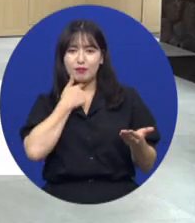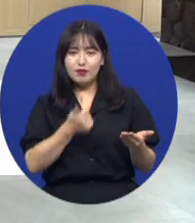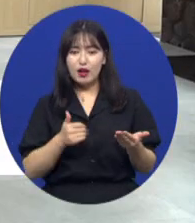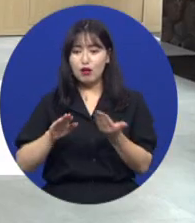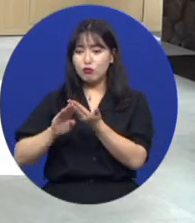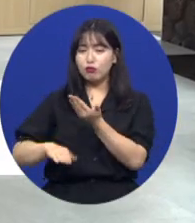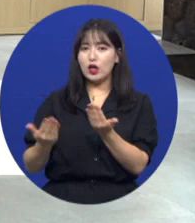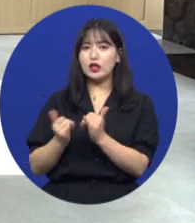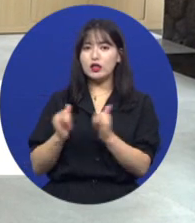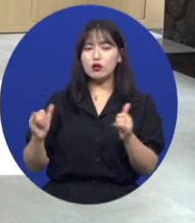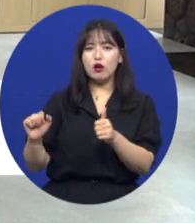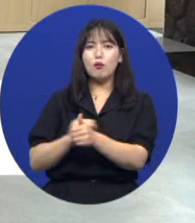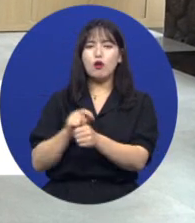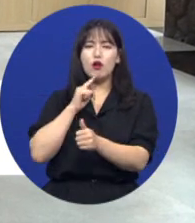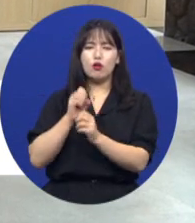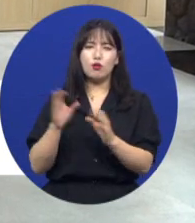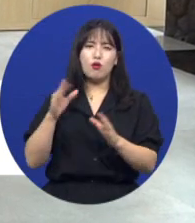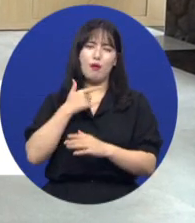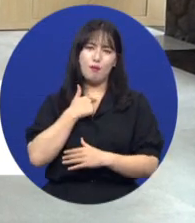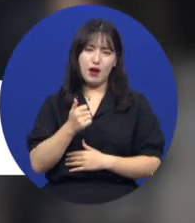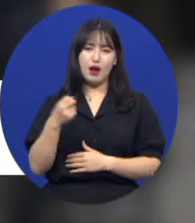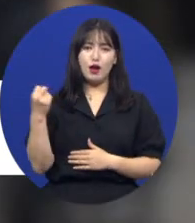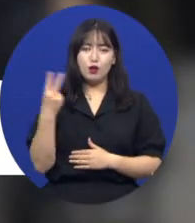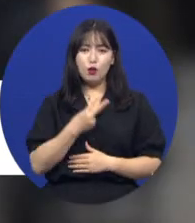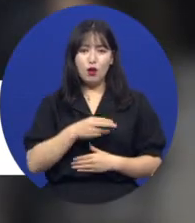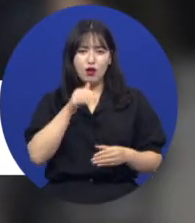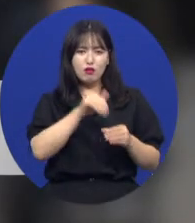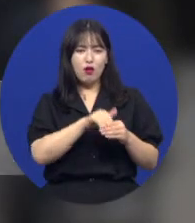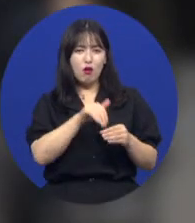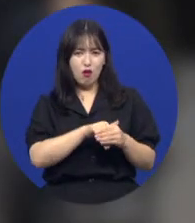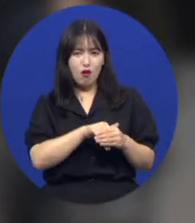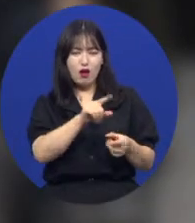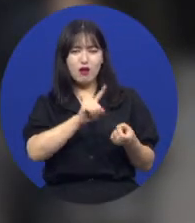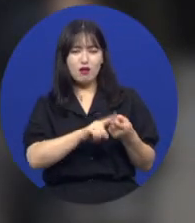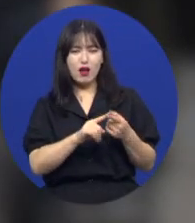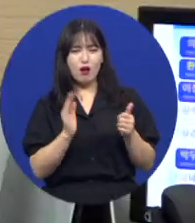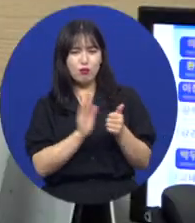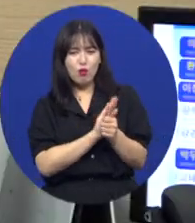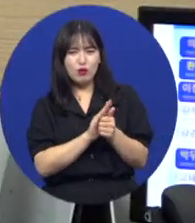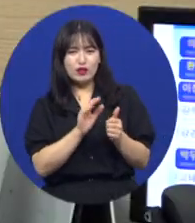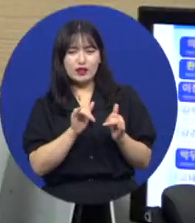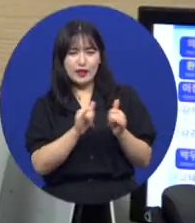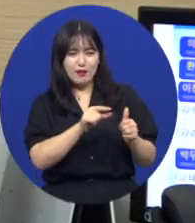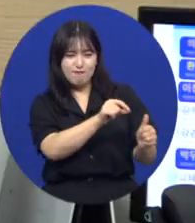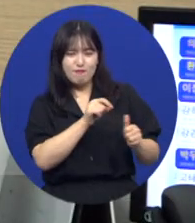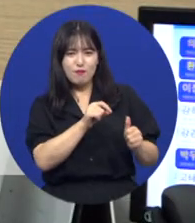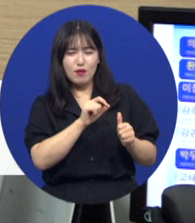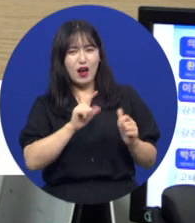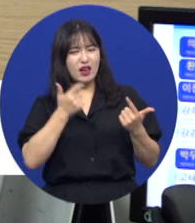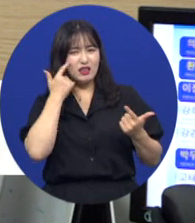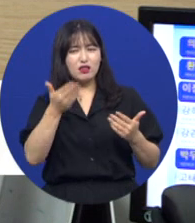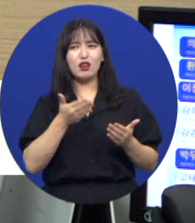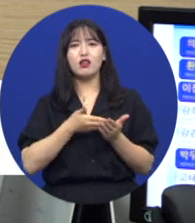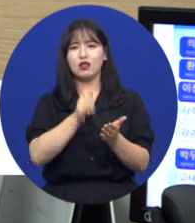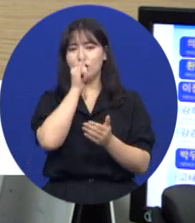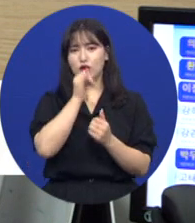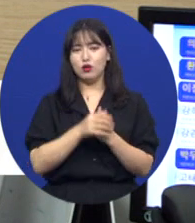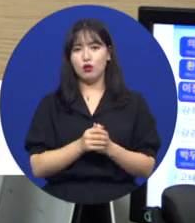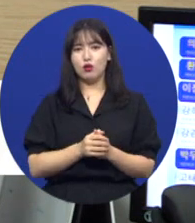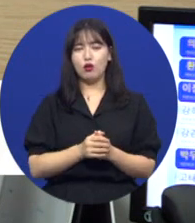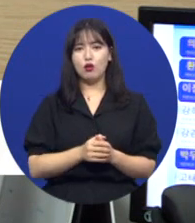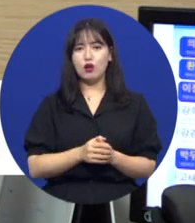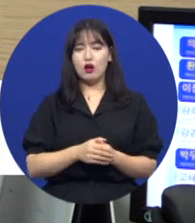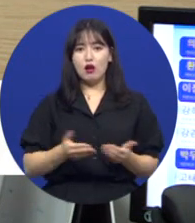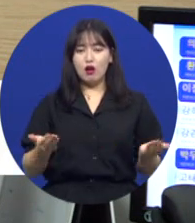폭행했다는 논란과 함께 성공 신보 원인 4 논란도 일고 있습니다 농업인 아래 수산에 전문적인